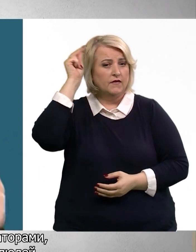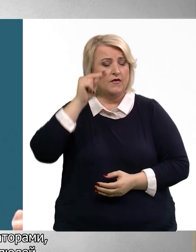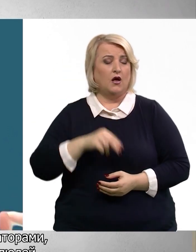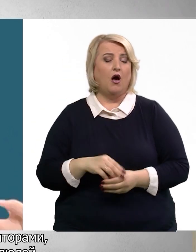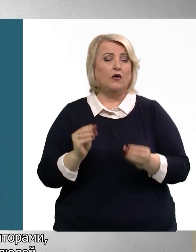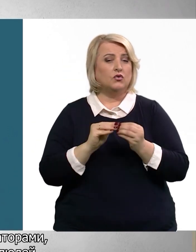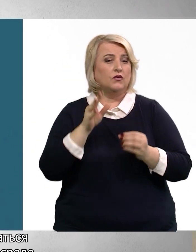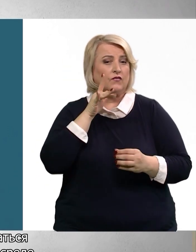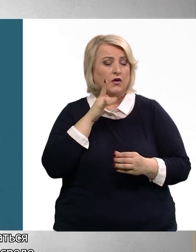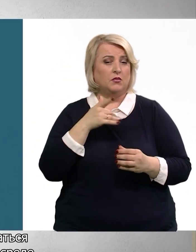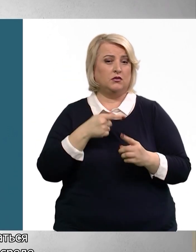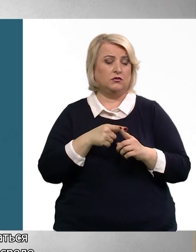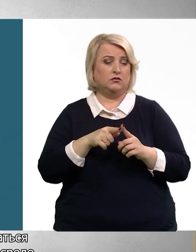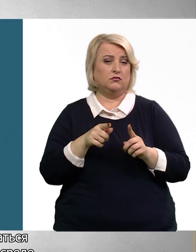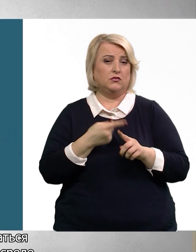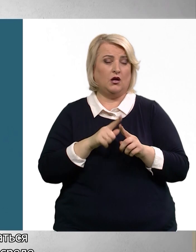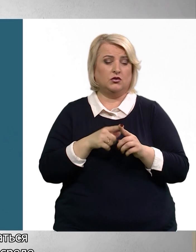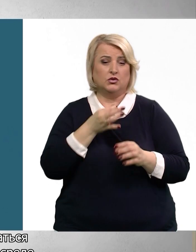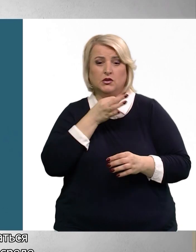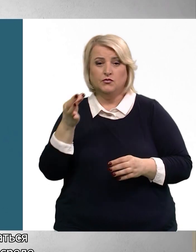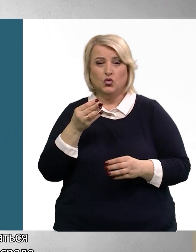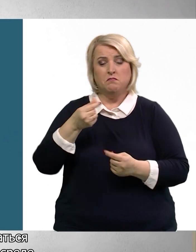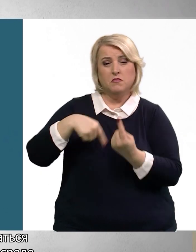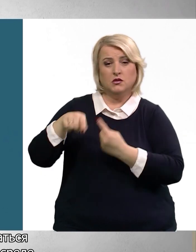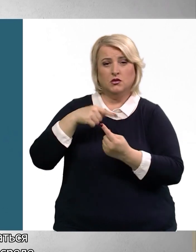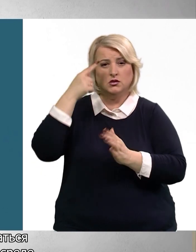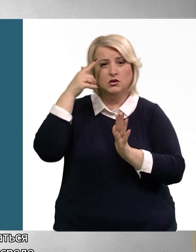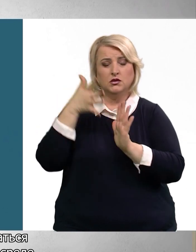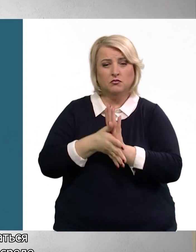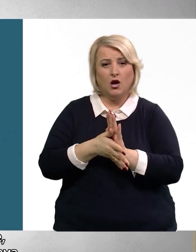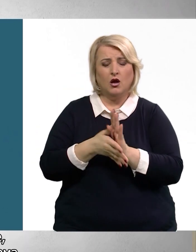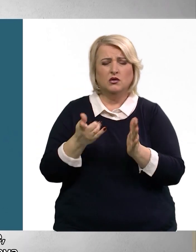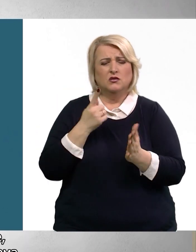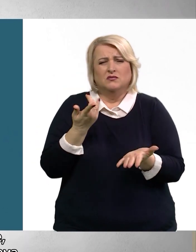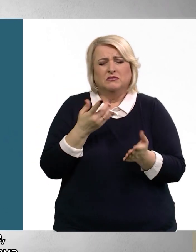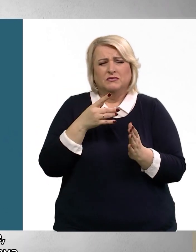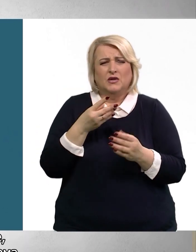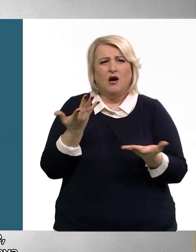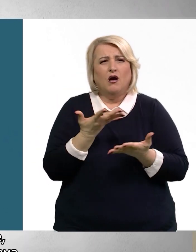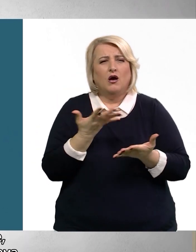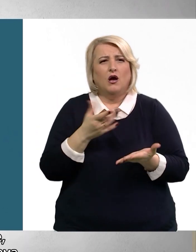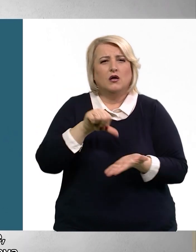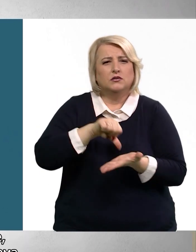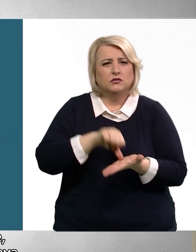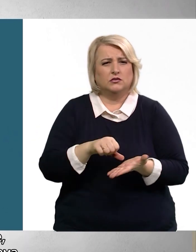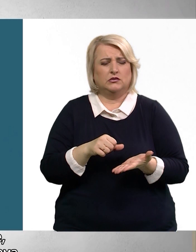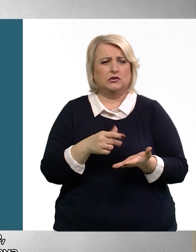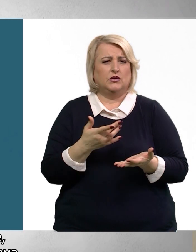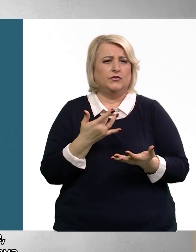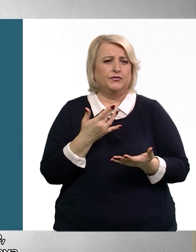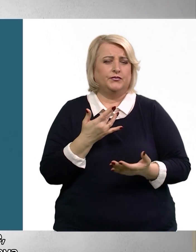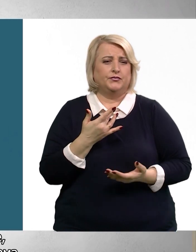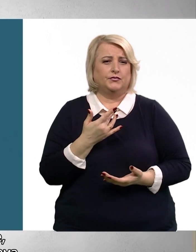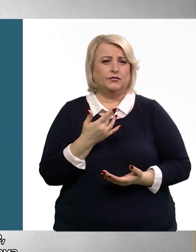să-i învețe, dar în același timp să-i expune la mediul de afaceri, să înțeleagă ce înseamnă AI, care este implicarea,